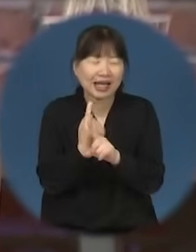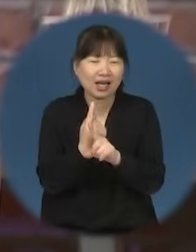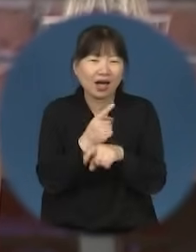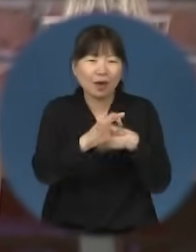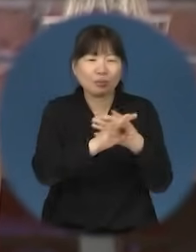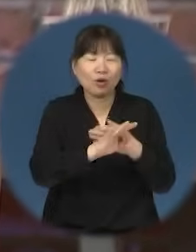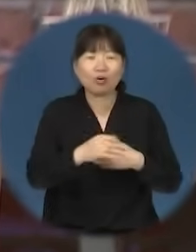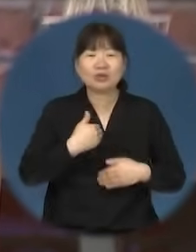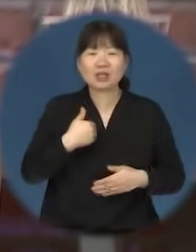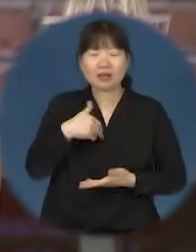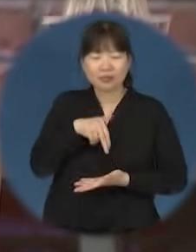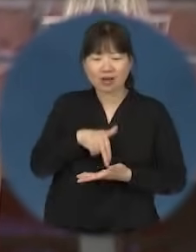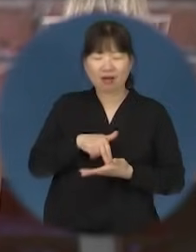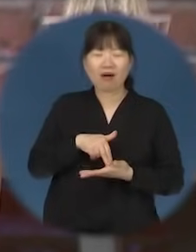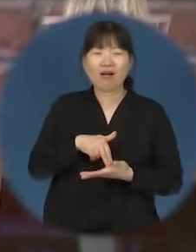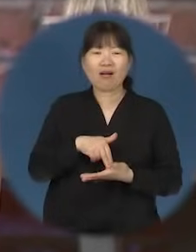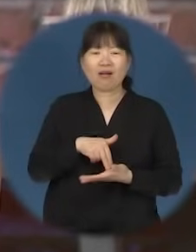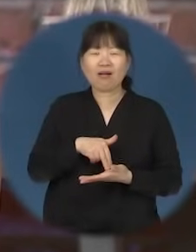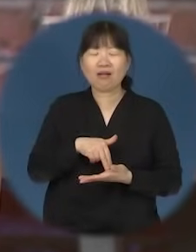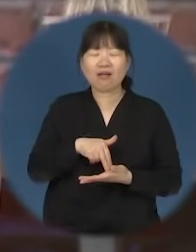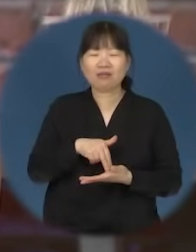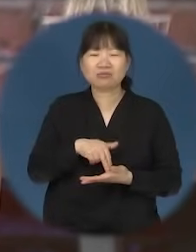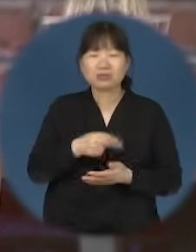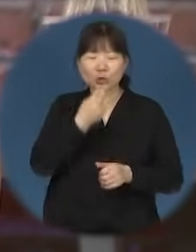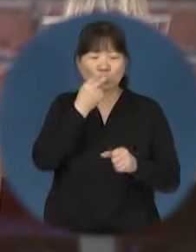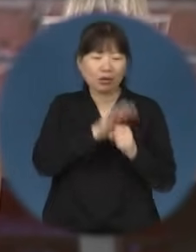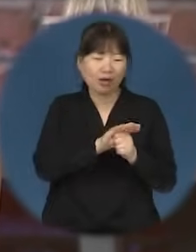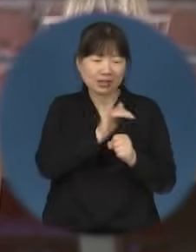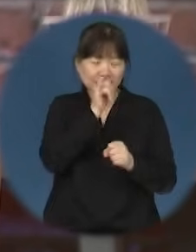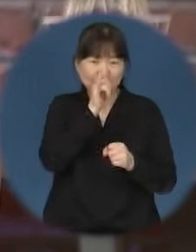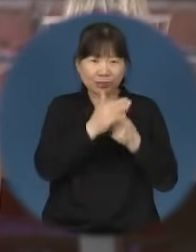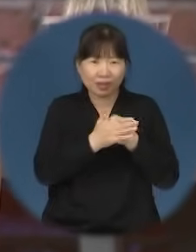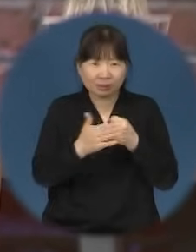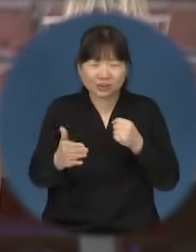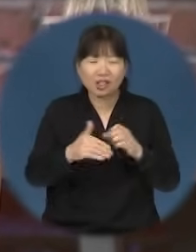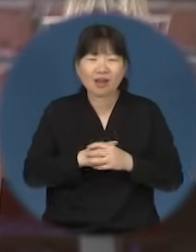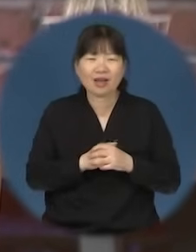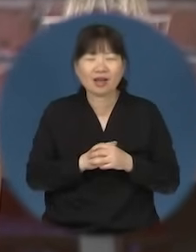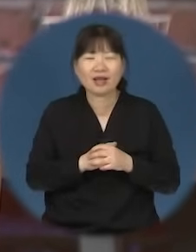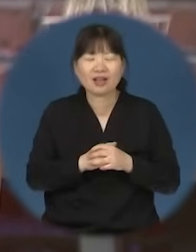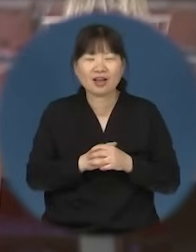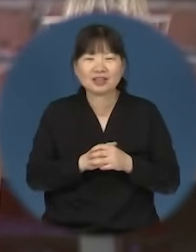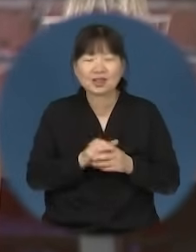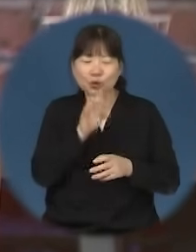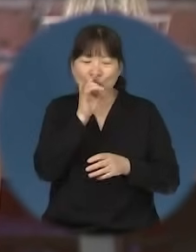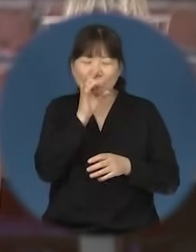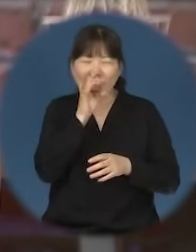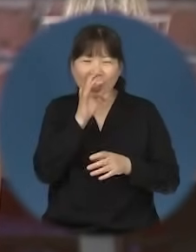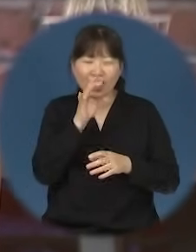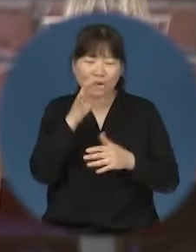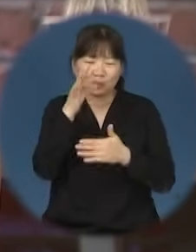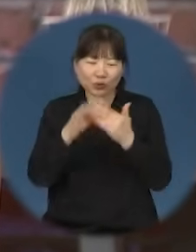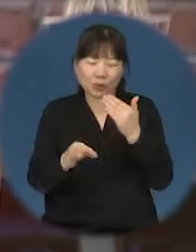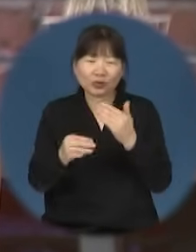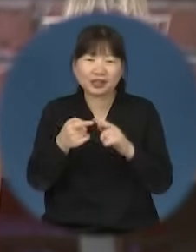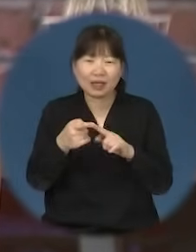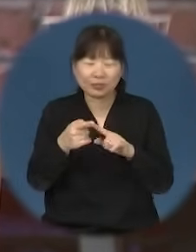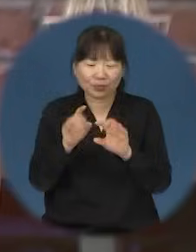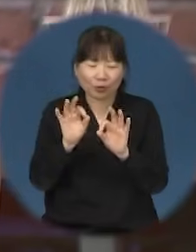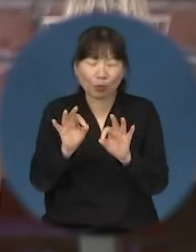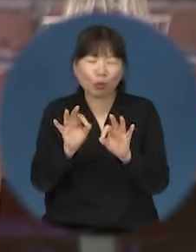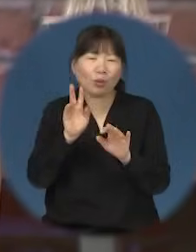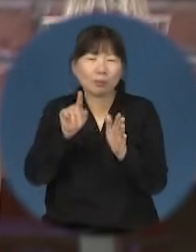수 있는데도 있지만 믿을 수 없는 경우도 만들어지거든요. 예, 예. 예, 그러면 이제 어떤 방법이 있냐